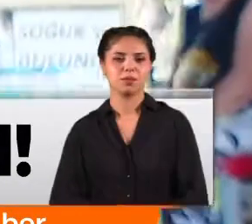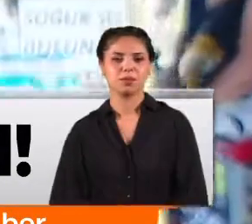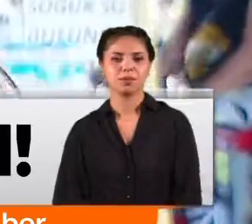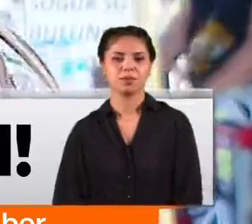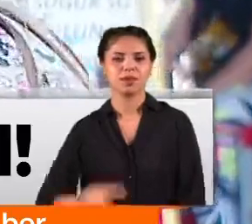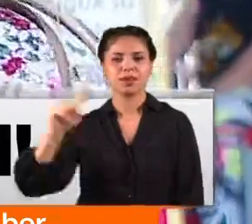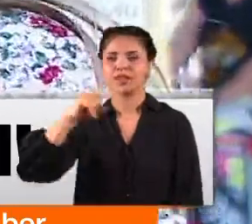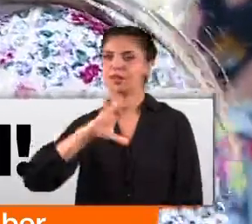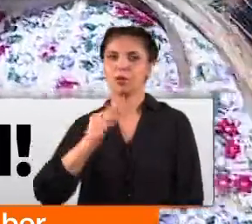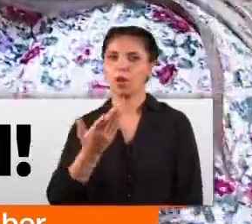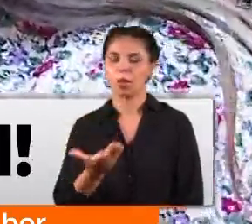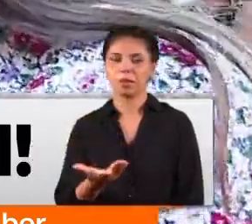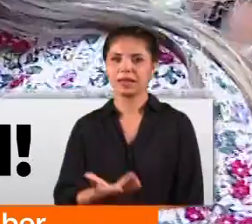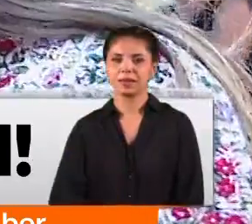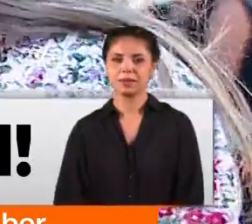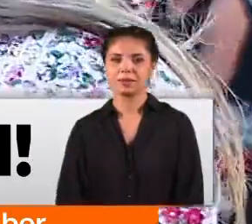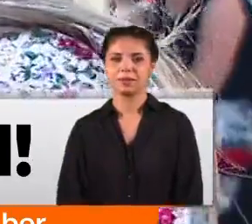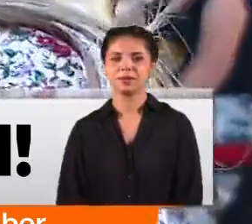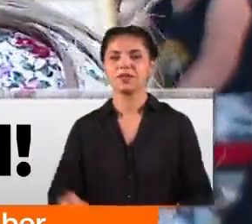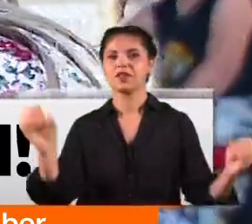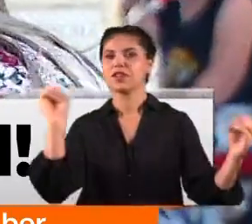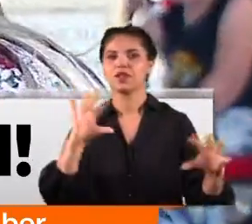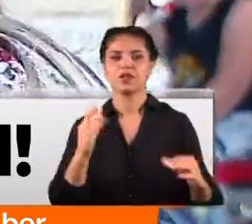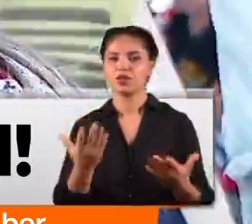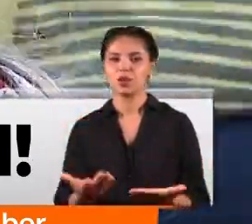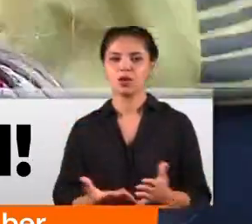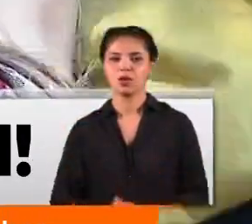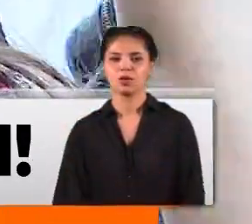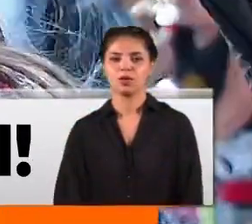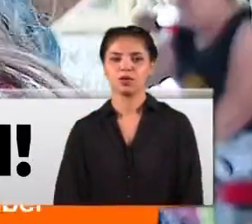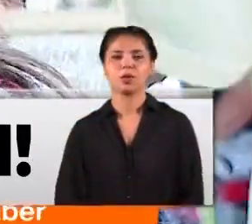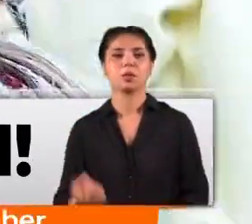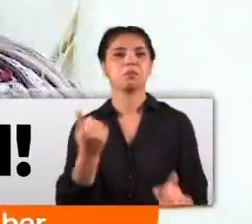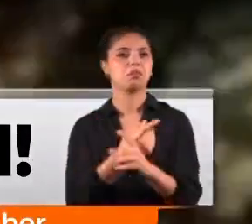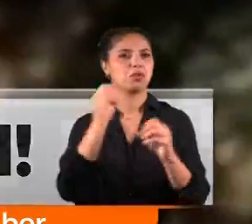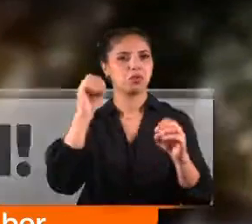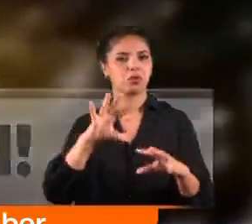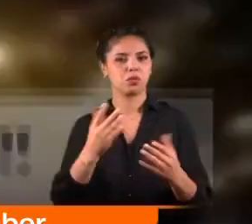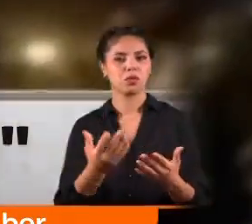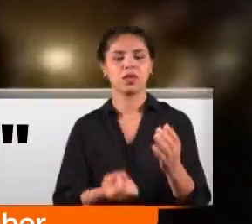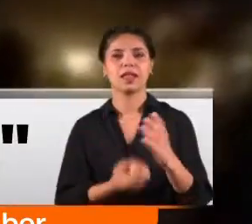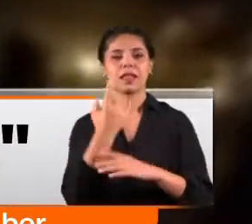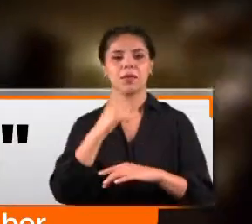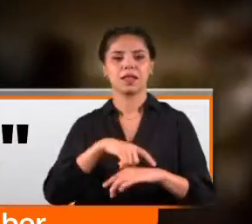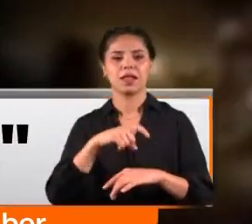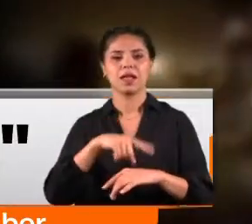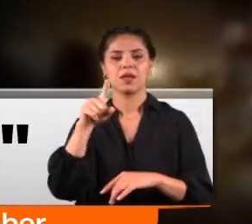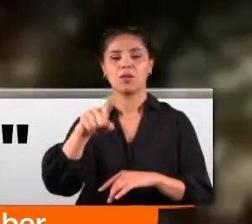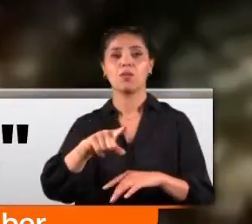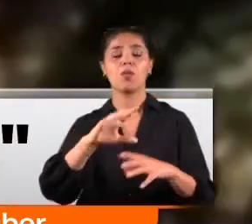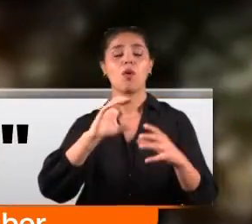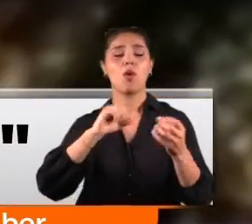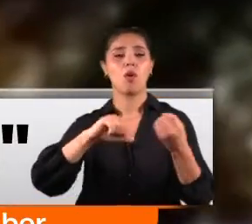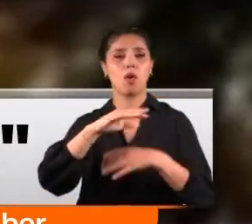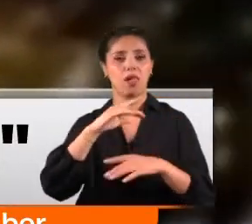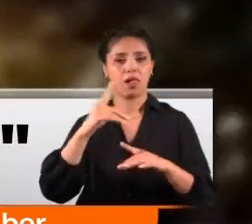Şimşek olmuştu, ışıklar olmuştu, bir şey düşmüştü. Sabah saatlerinde yaşanan meteor olayının